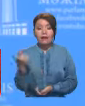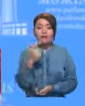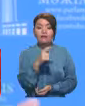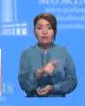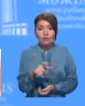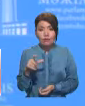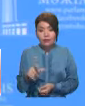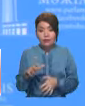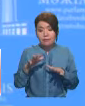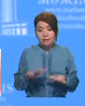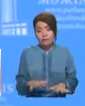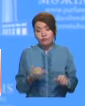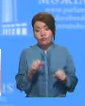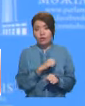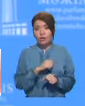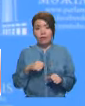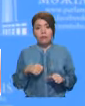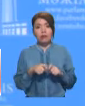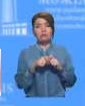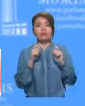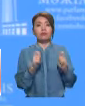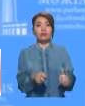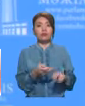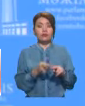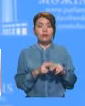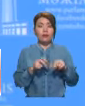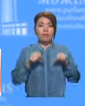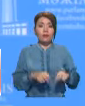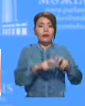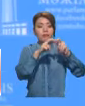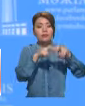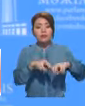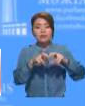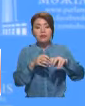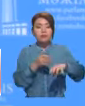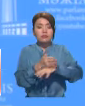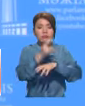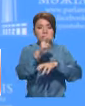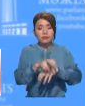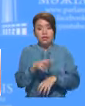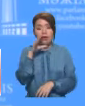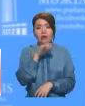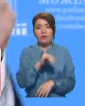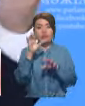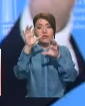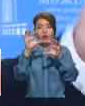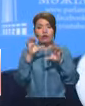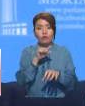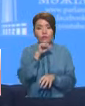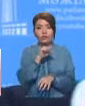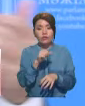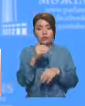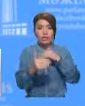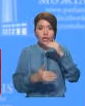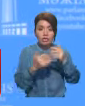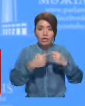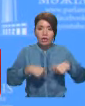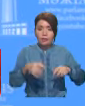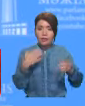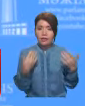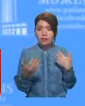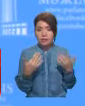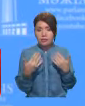Граждане на местах могут самоорганизовываться, и это даст им право проверять объекты. Поэтому я убежден, что этот закон будет способствовать развитию общественных